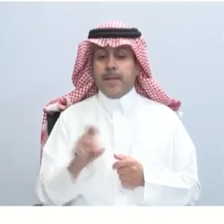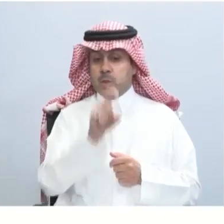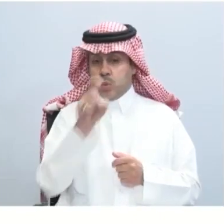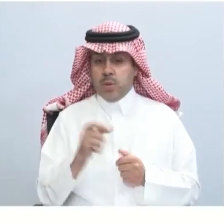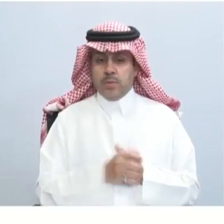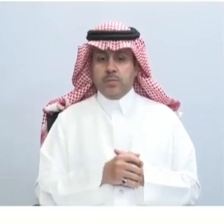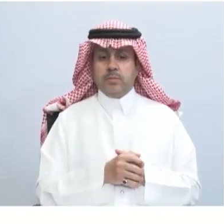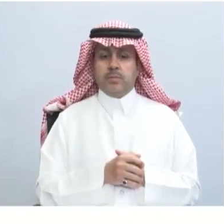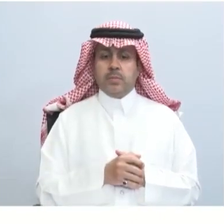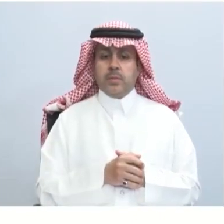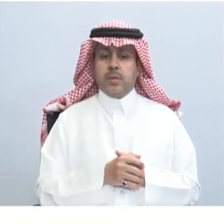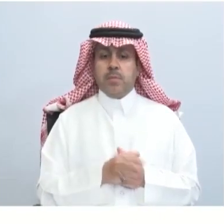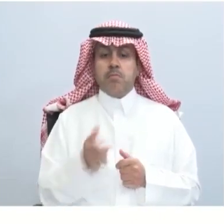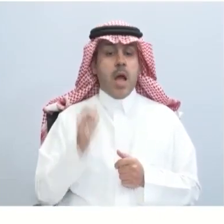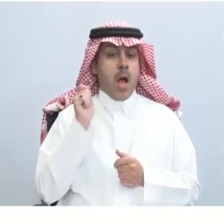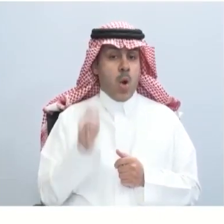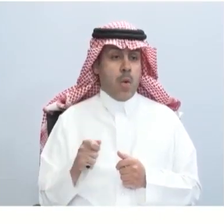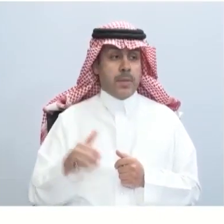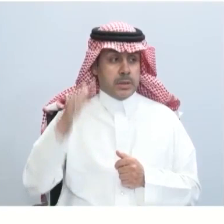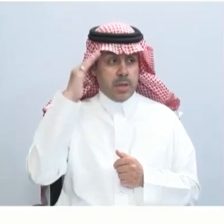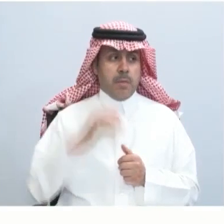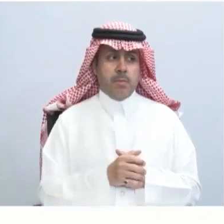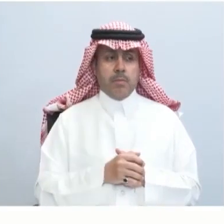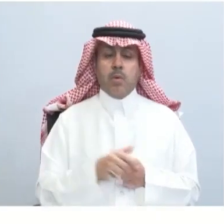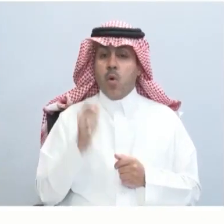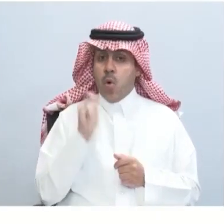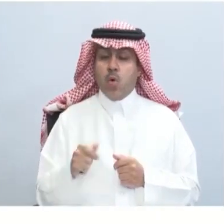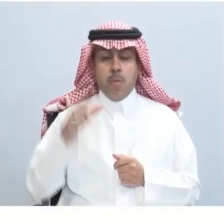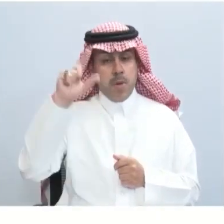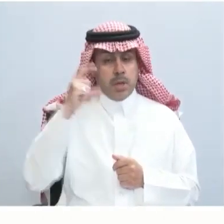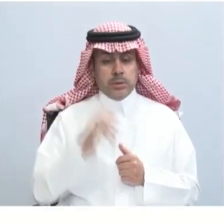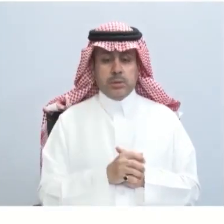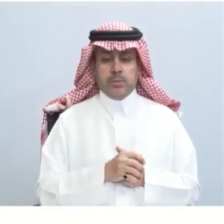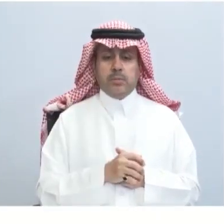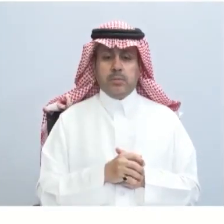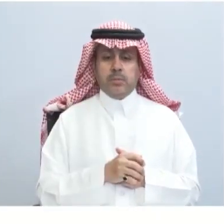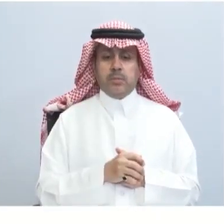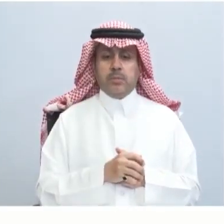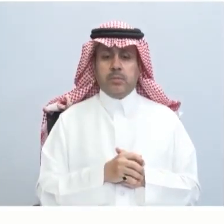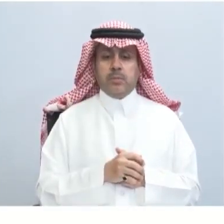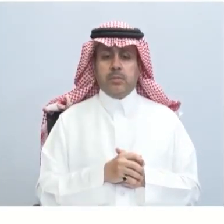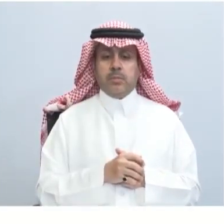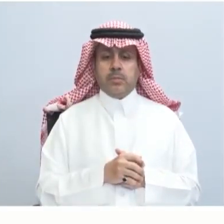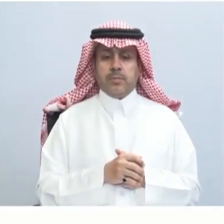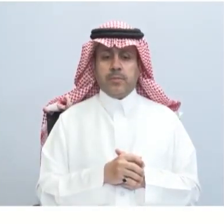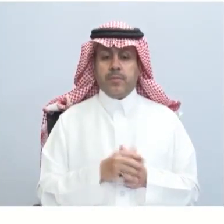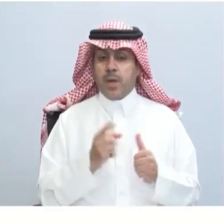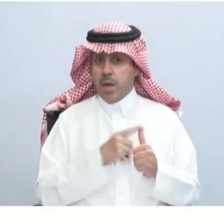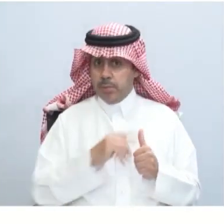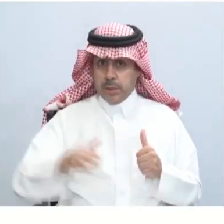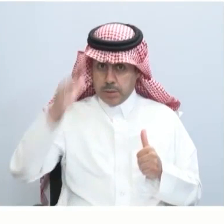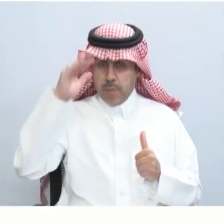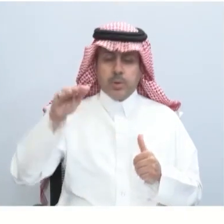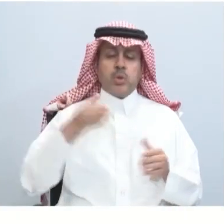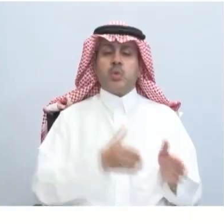سؤال ما حكم السلام وما حكم رده ما رايكم نقول الابتداء بالسلام